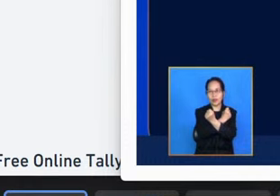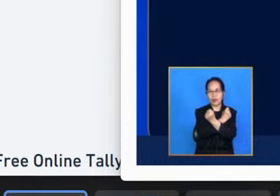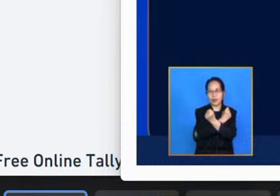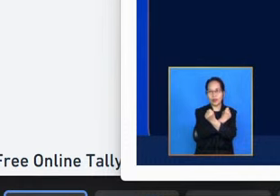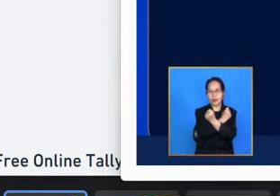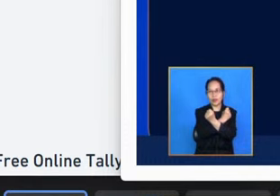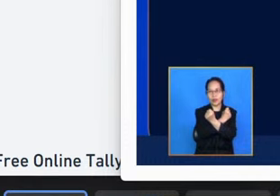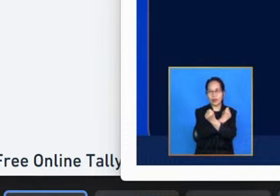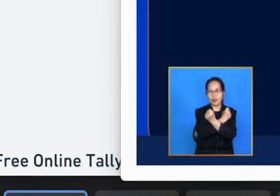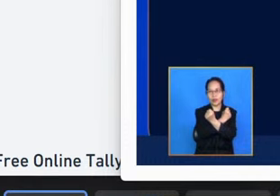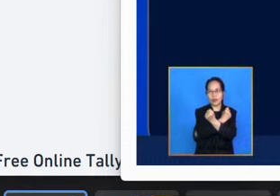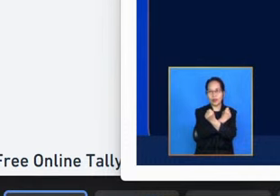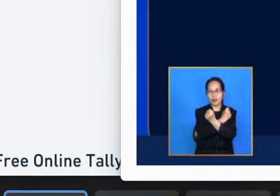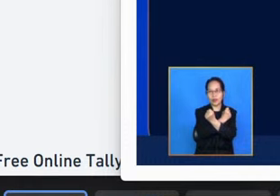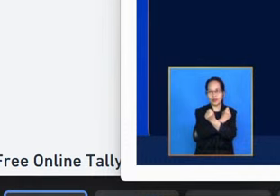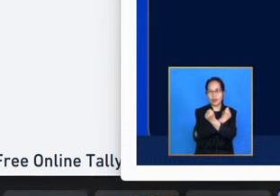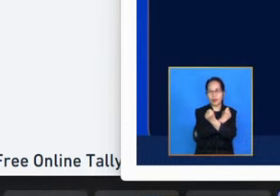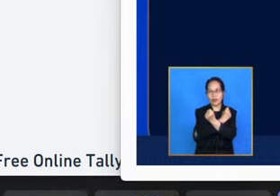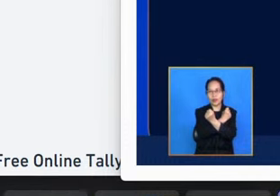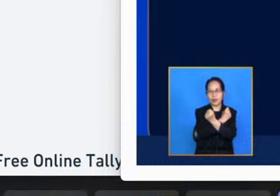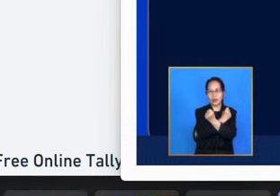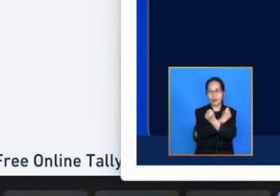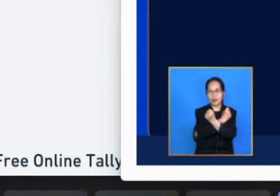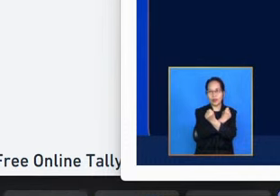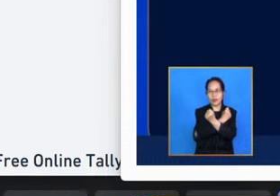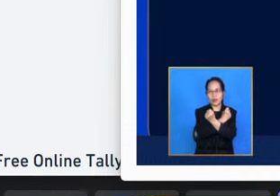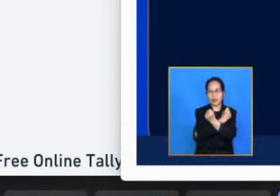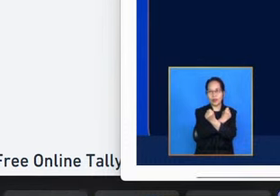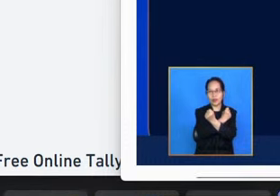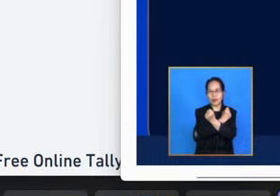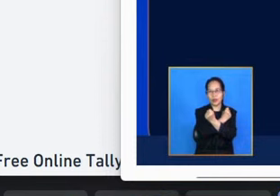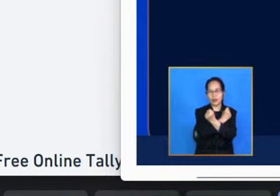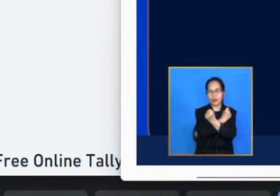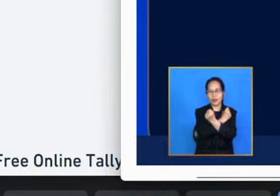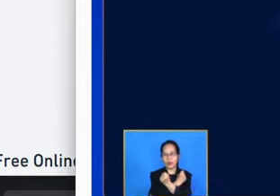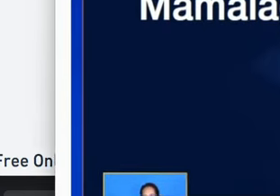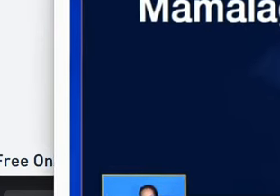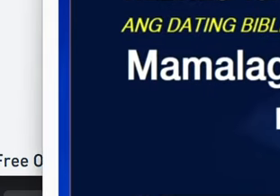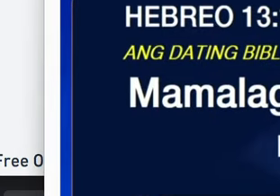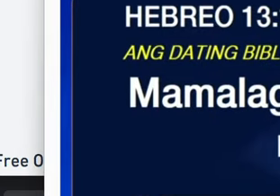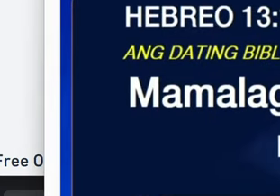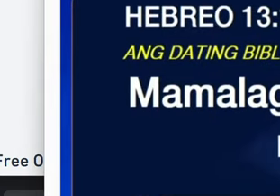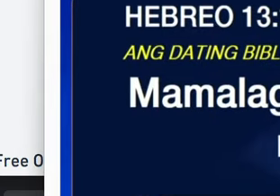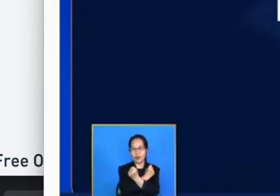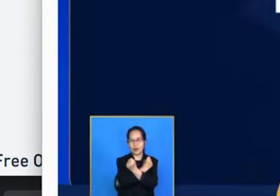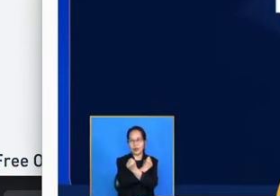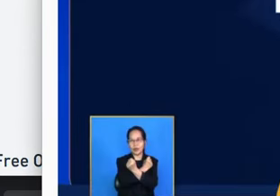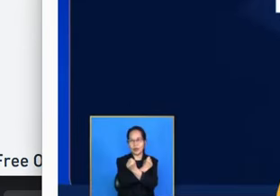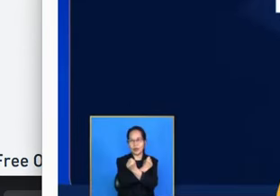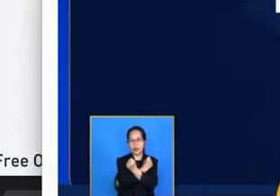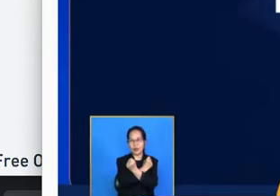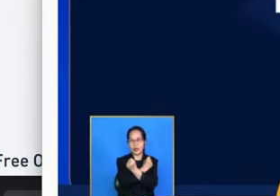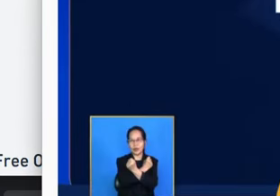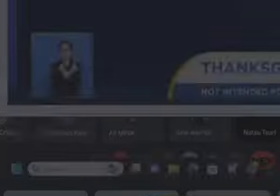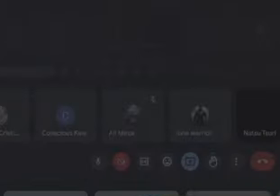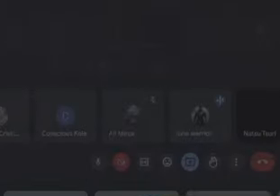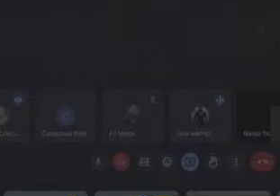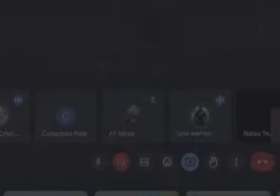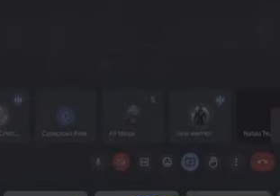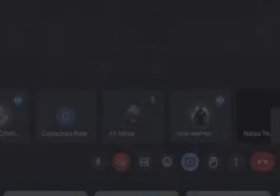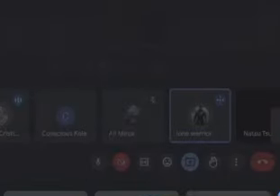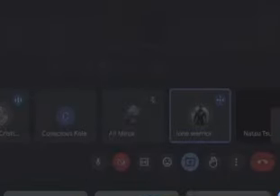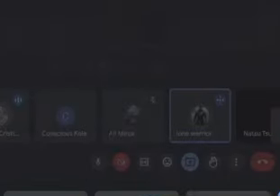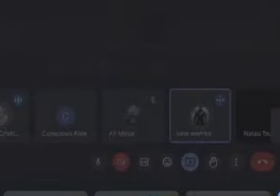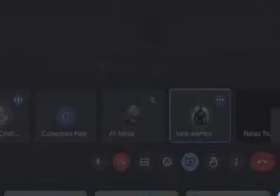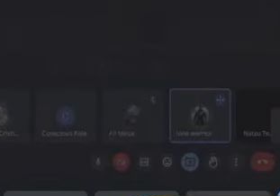Kada matatapos, aawitin yan. Aawitin, tapos mananalangin. Talaga? Ano yung araw-gabi na yun? Si